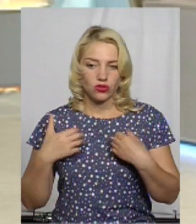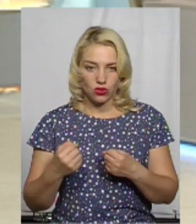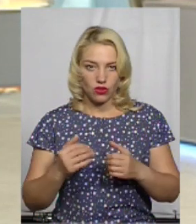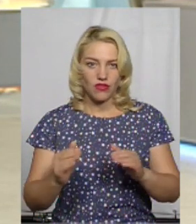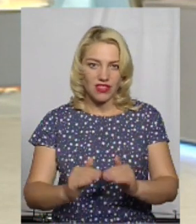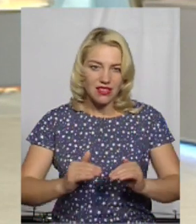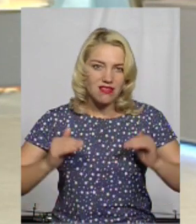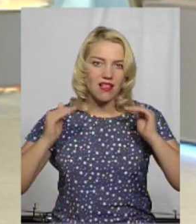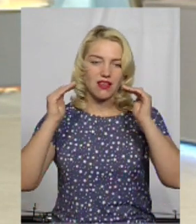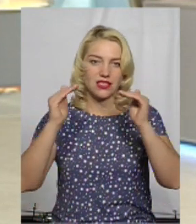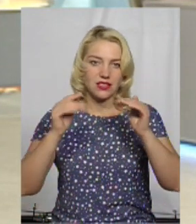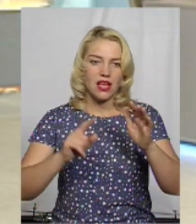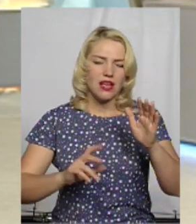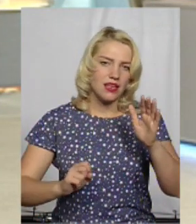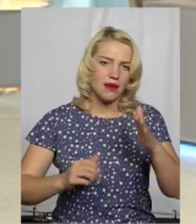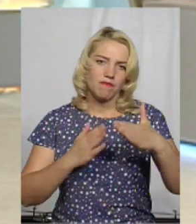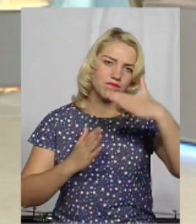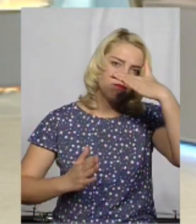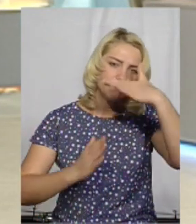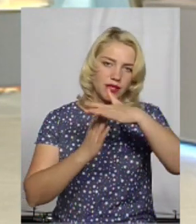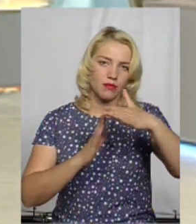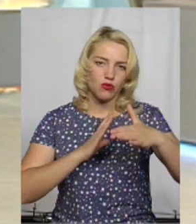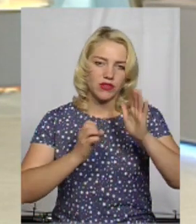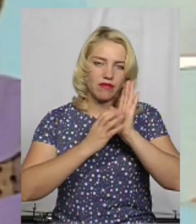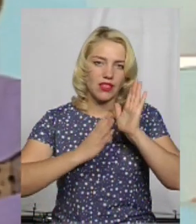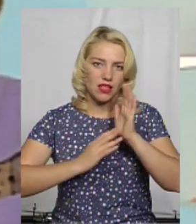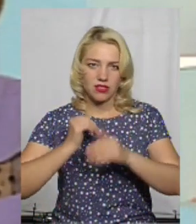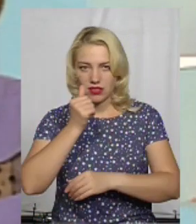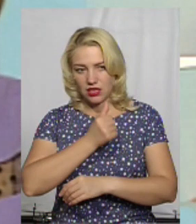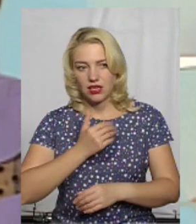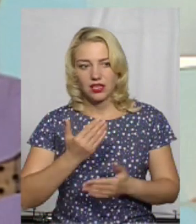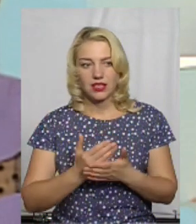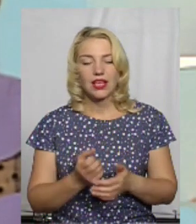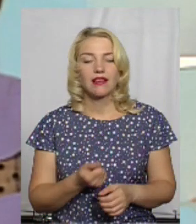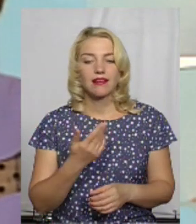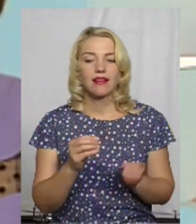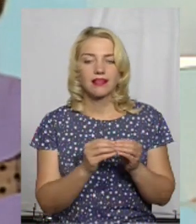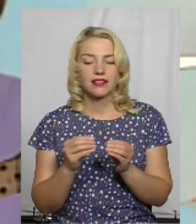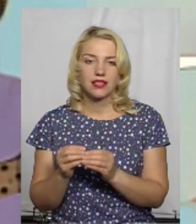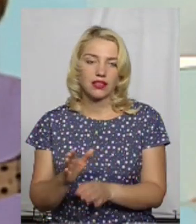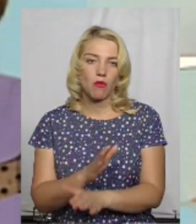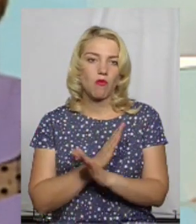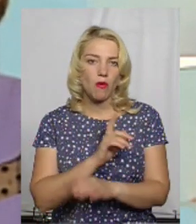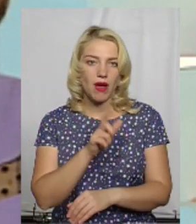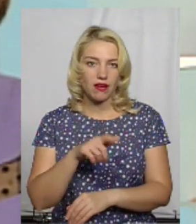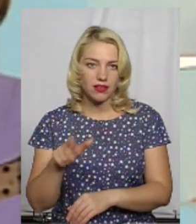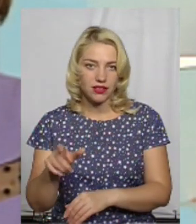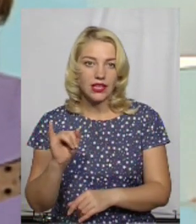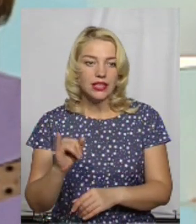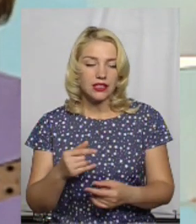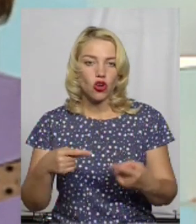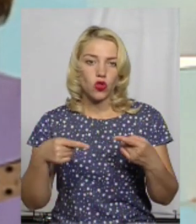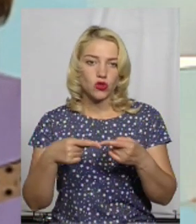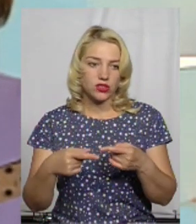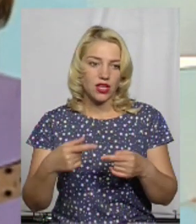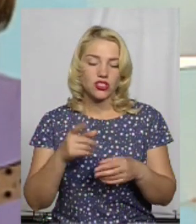19-го року він досягнув свого апогею. За цей період є кілька десятків померлих. І